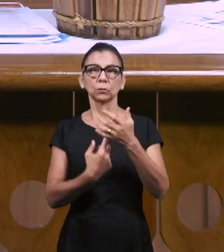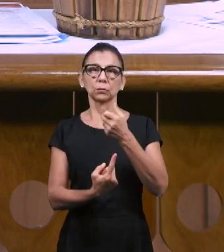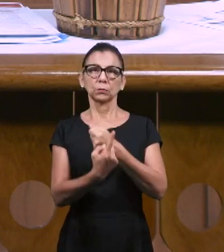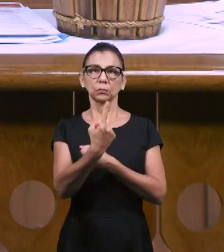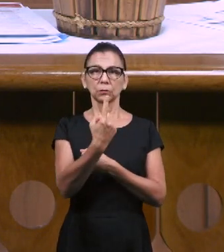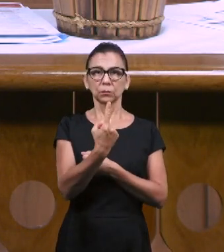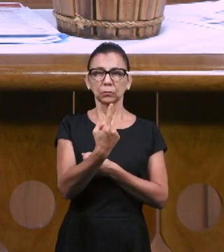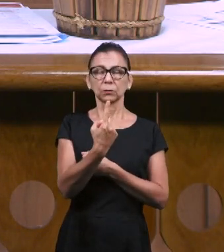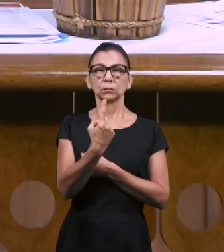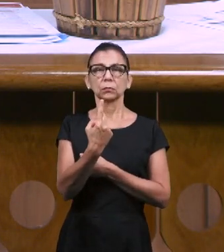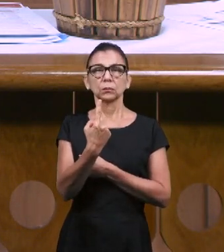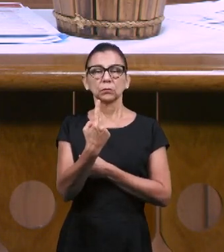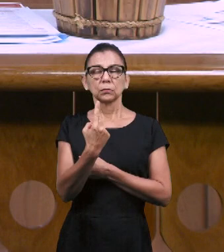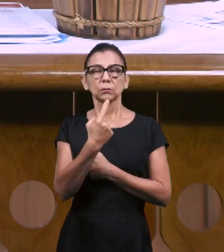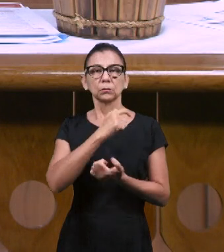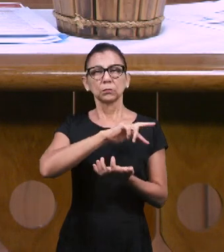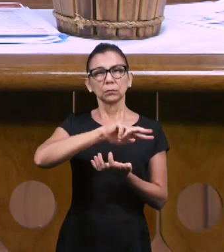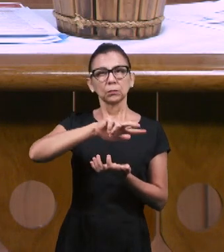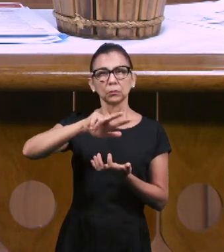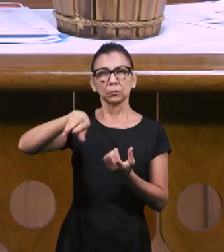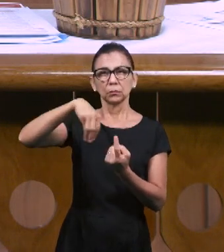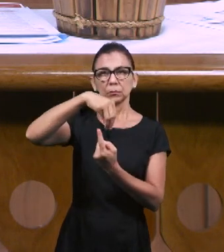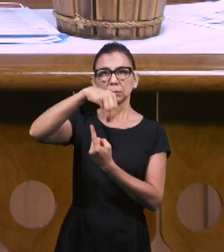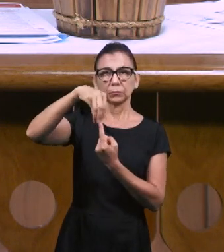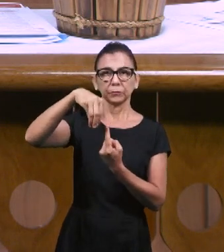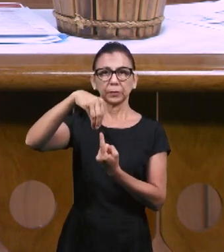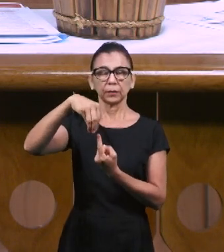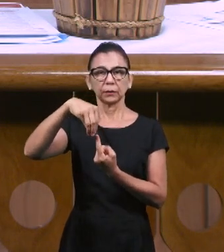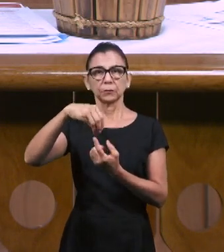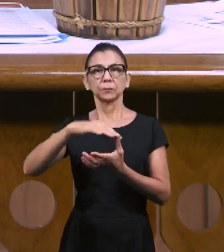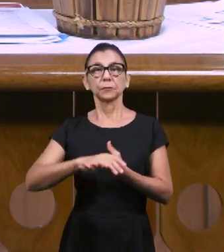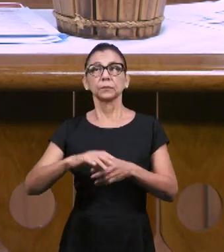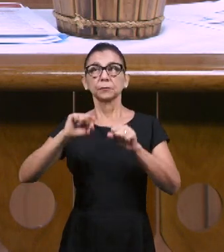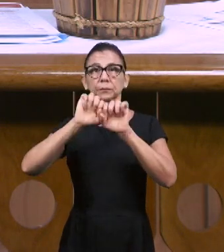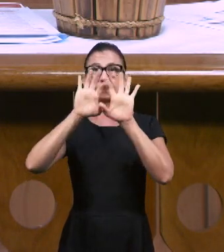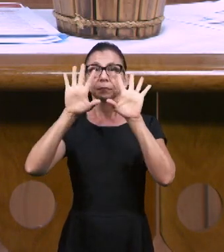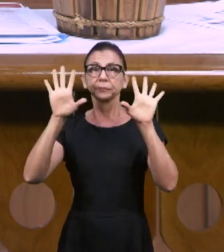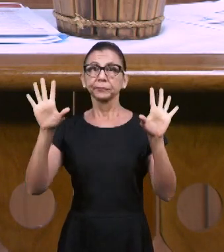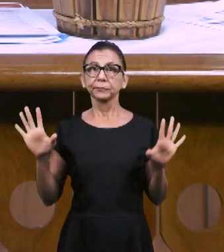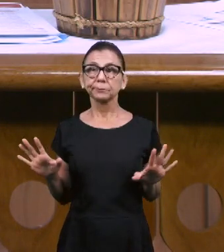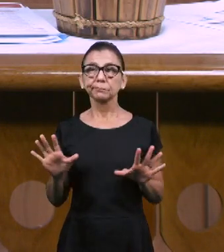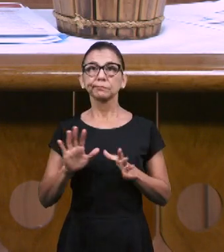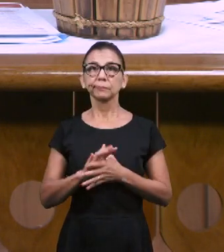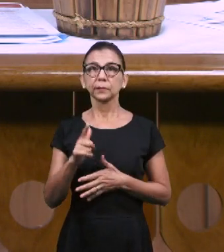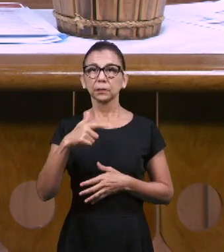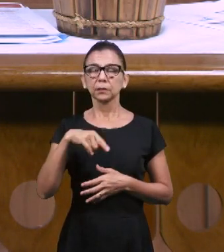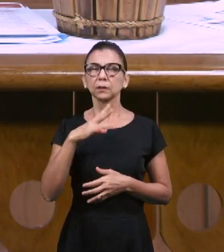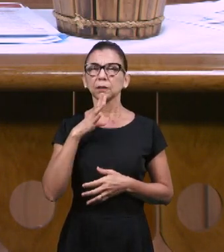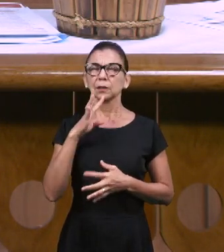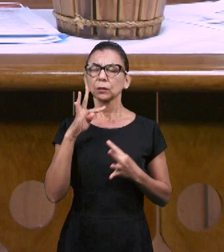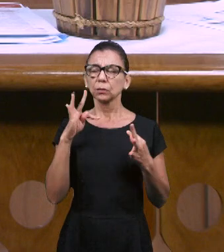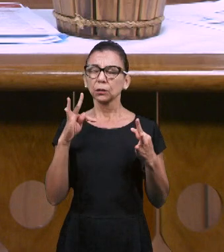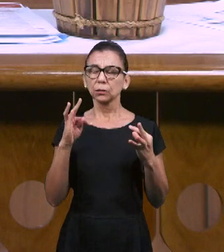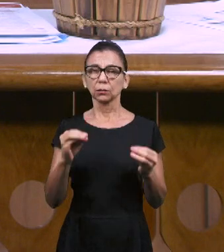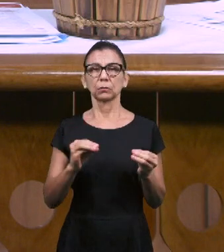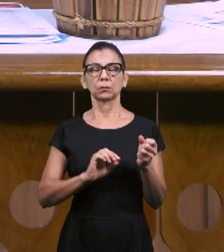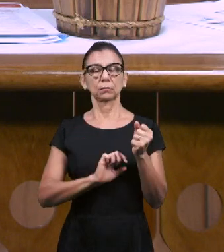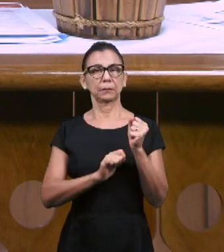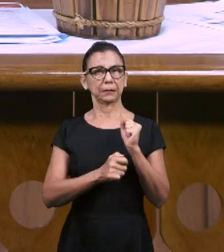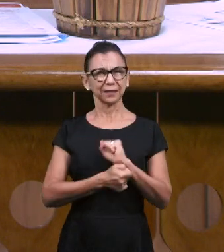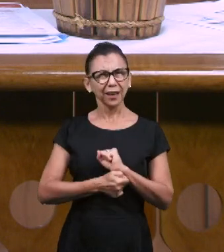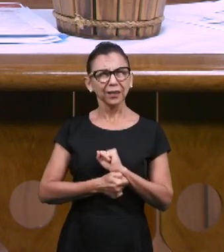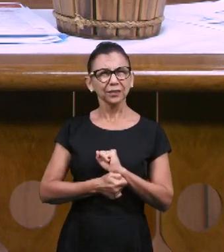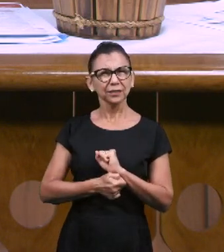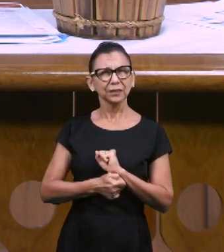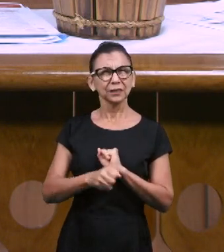clameur par le sang de Jésus. Voyez bien, mes frères, c'est clair. On connaît tous les mystères de Jésus.